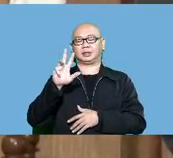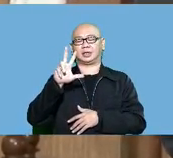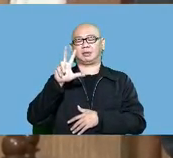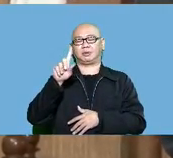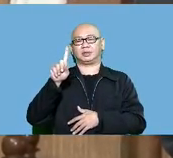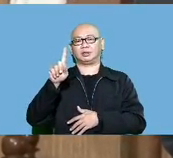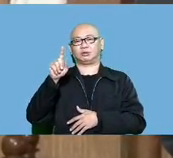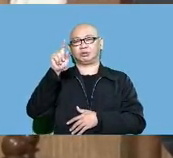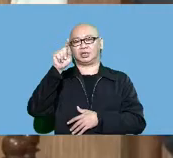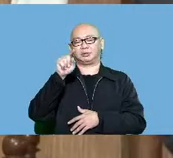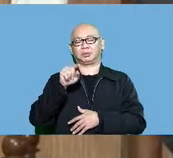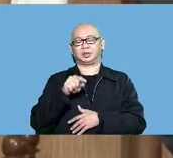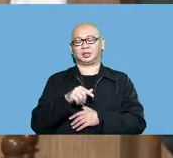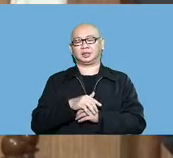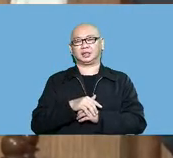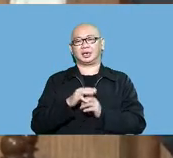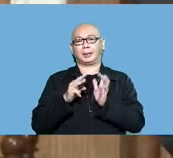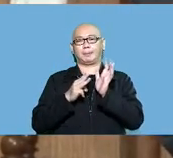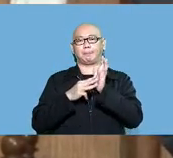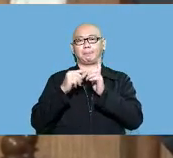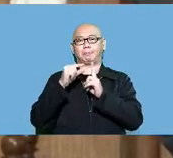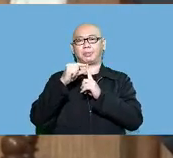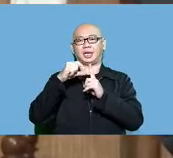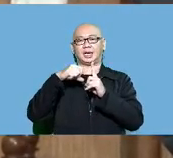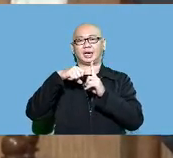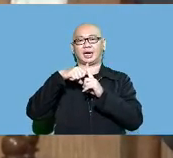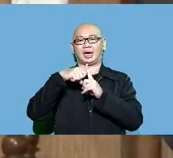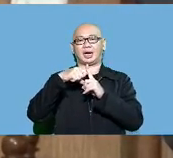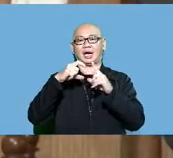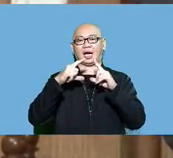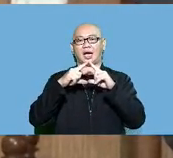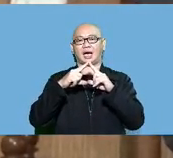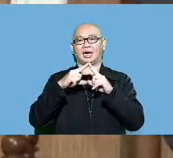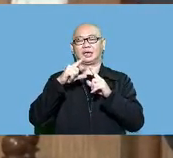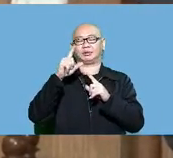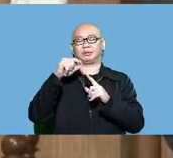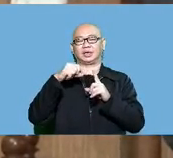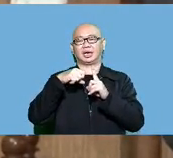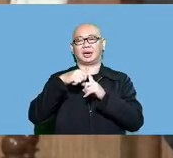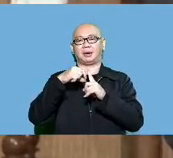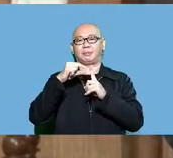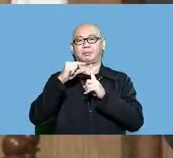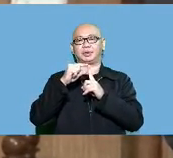69481 garis miring MPK A garis miring KP